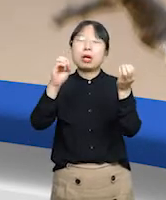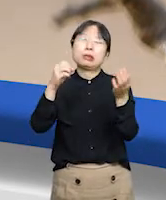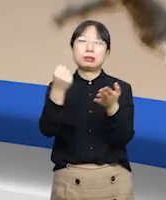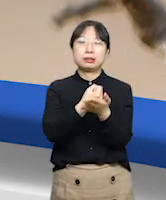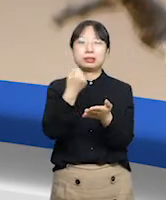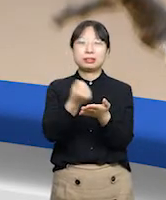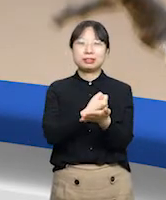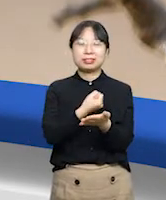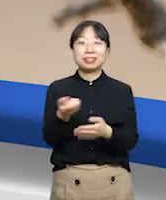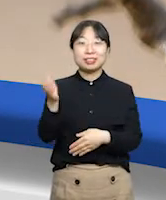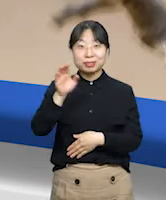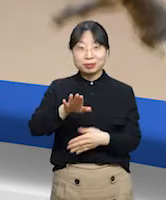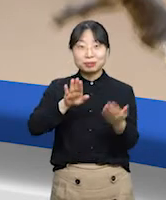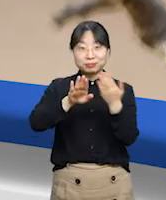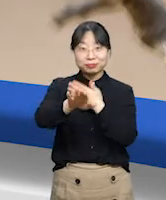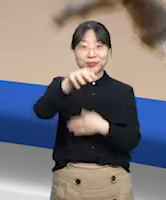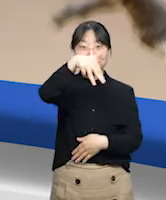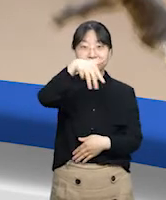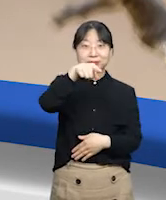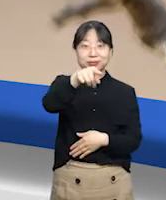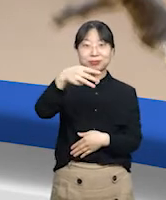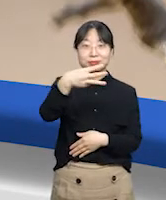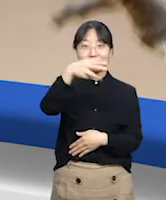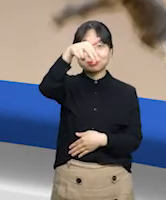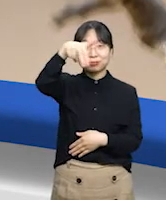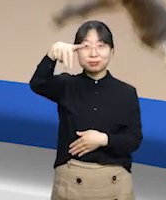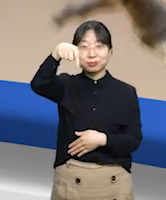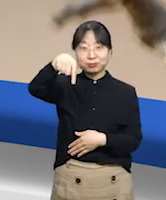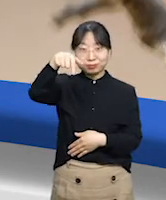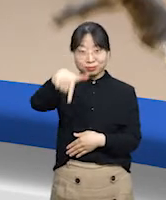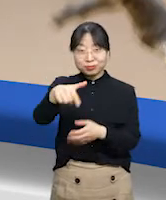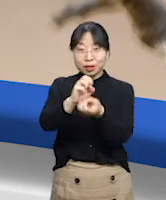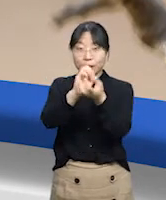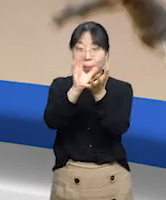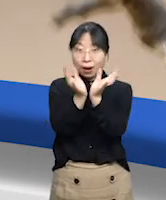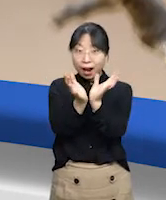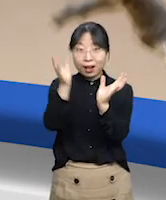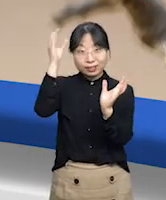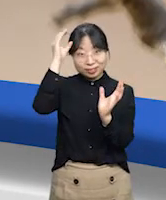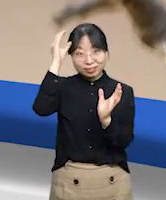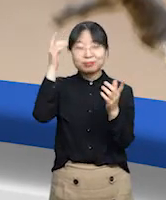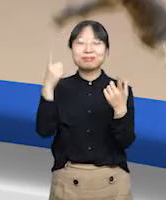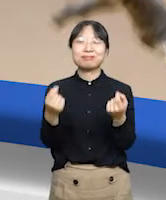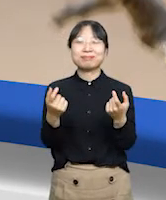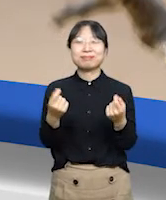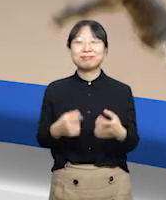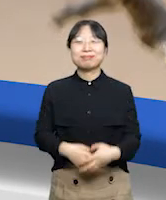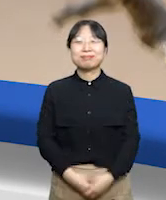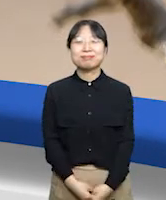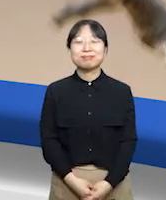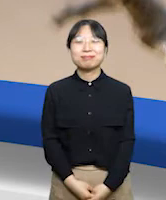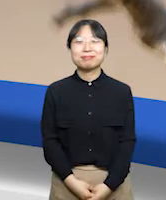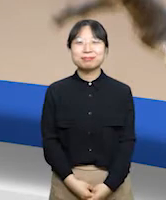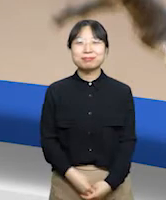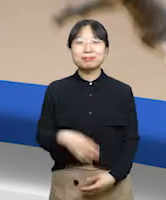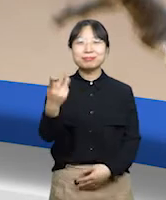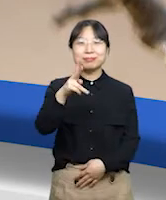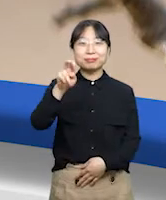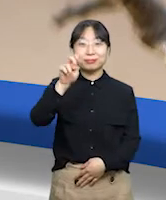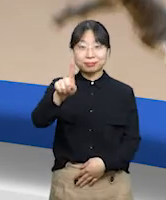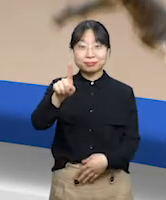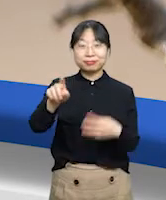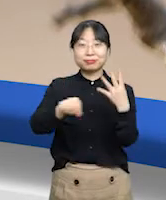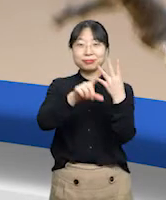아쉬운 풍경을 자아냈습니다. 그래도 벚꽃이 지면 철쭉이 피기 마련이죠. 또 다른 봄꽃을 기다리는 설레는